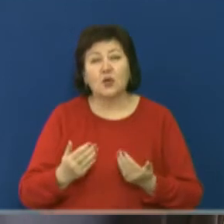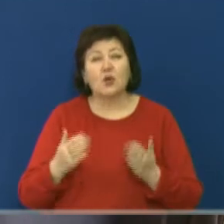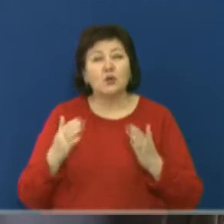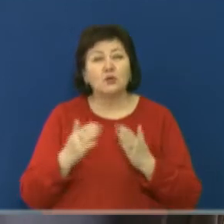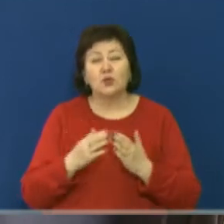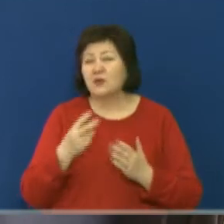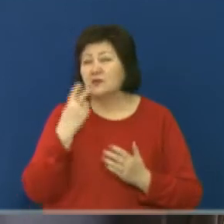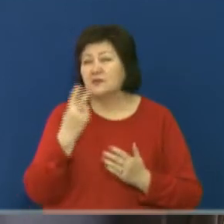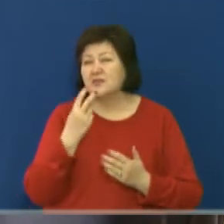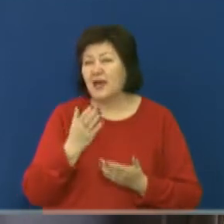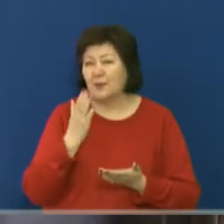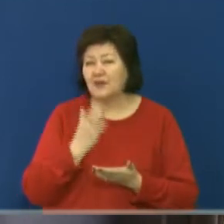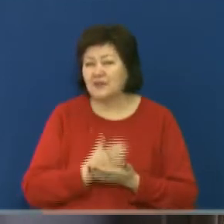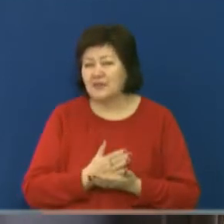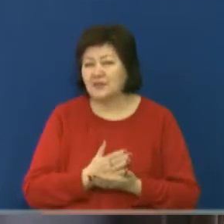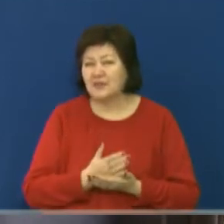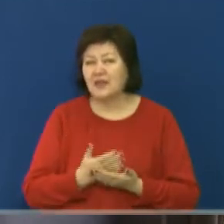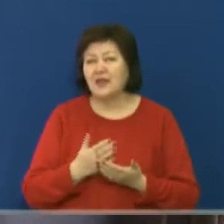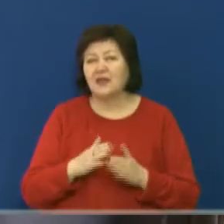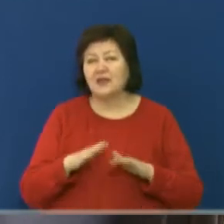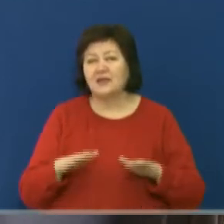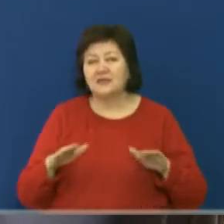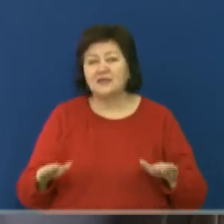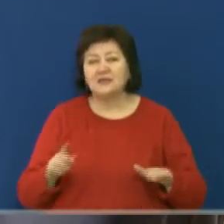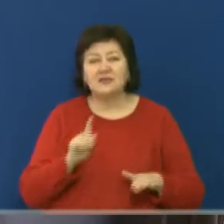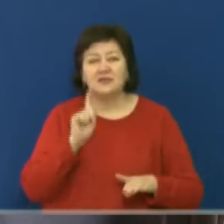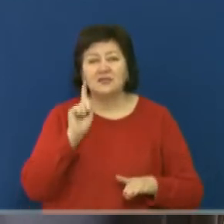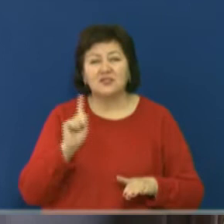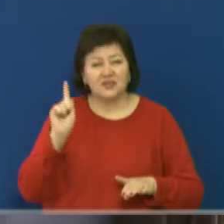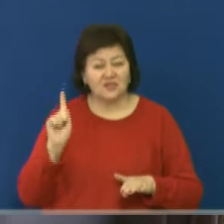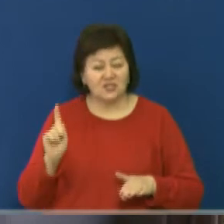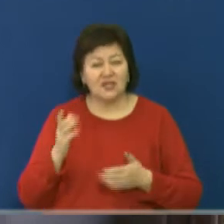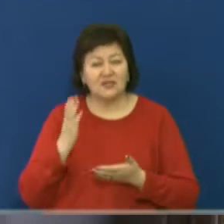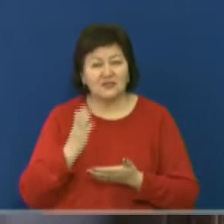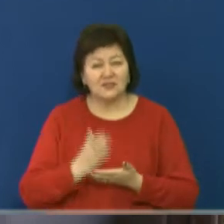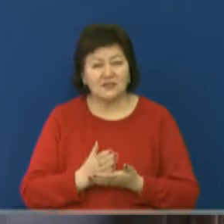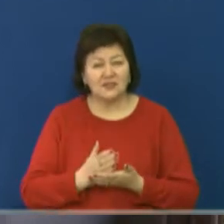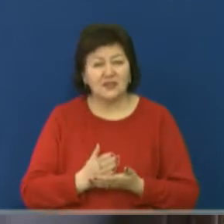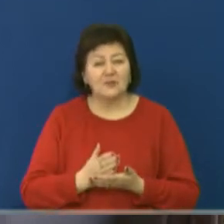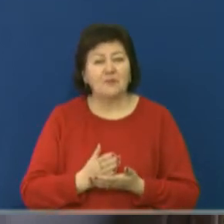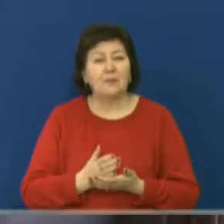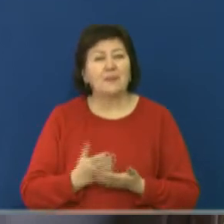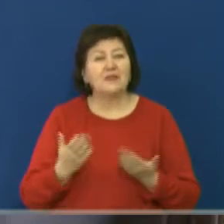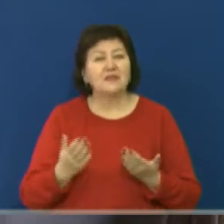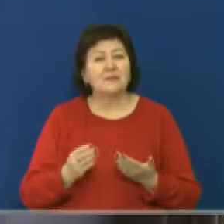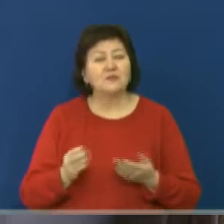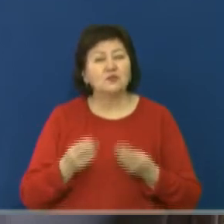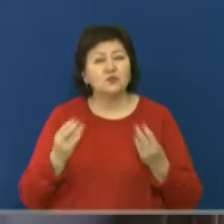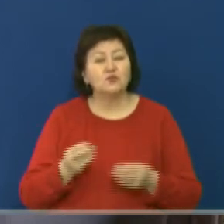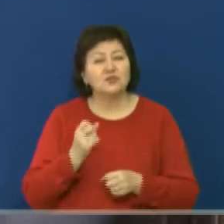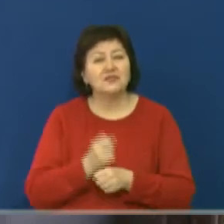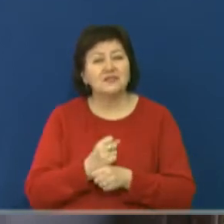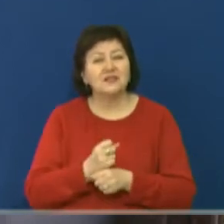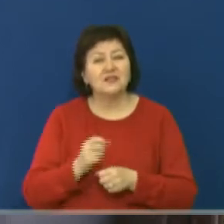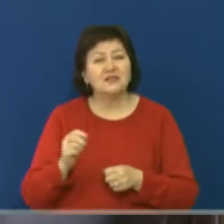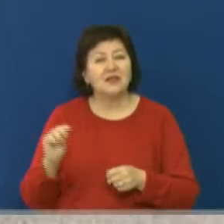жағымсыз иіс бар. Кәмелетке толмаған 5 бала осы үйде қалып, тәрбиелену үшін тұрғын үйге кем дегенде косметикалық жөндеу жүргізу қажет.